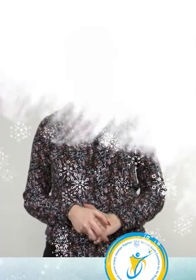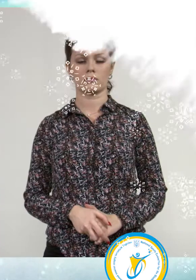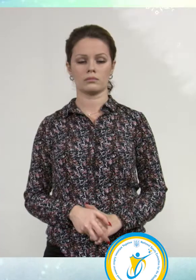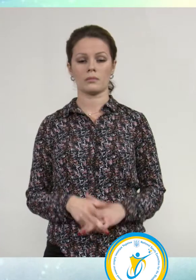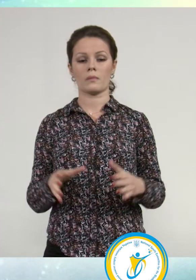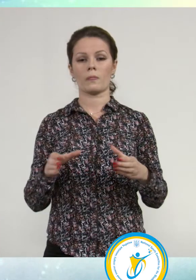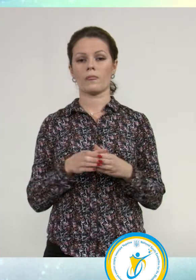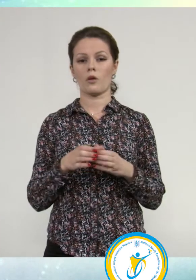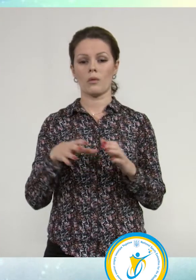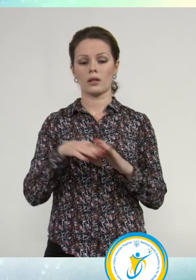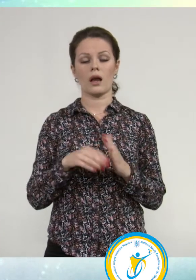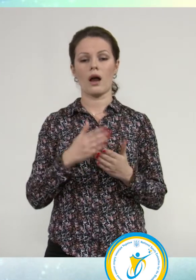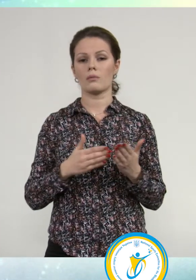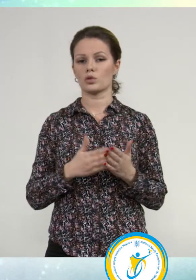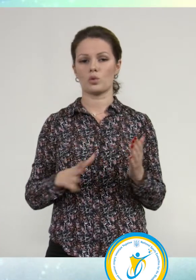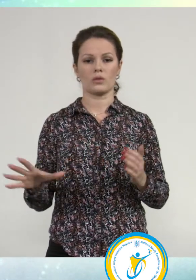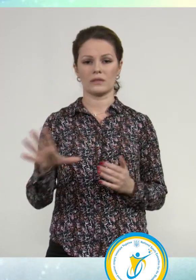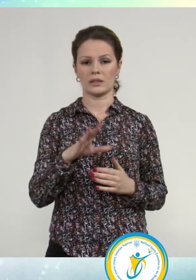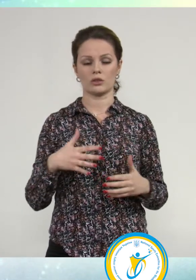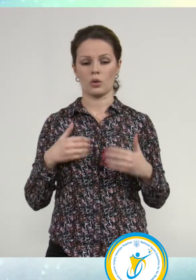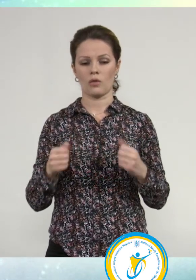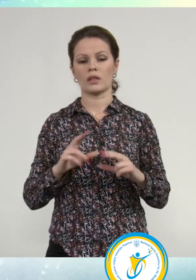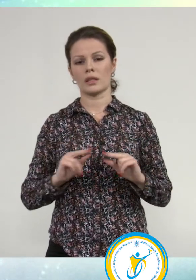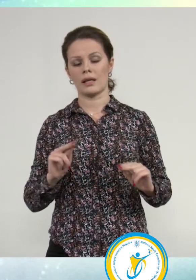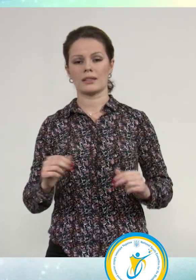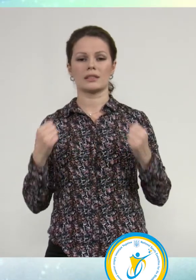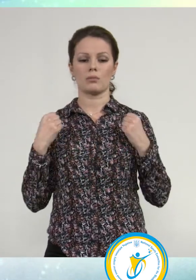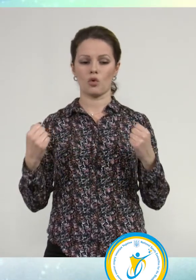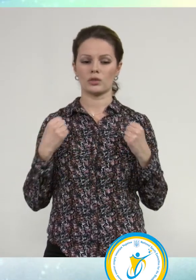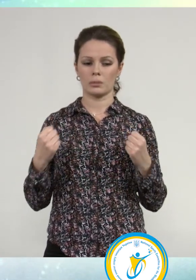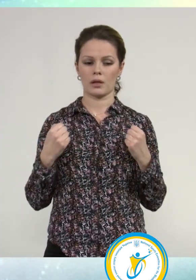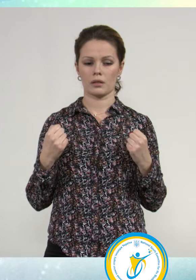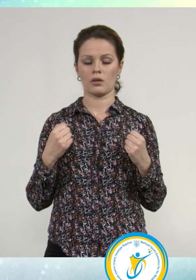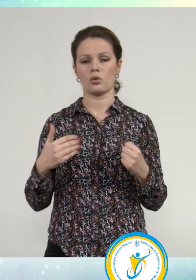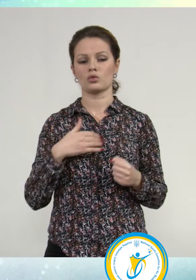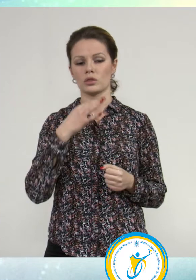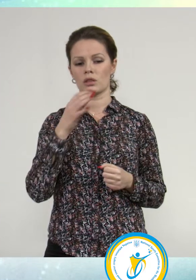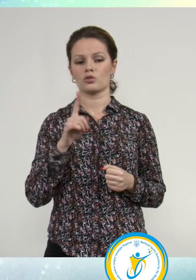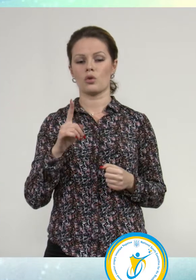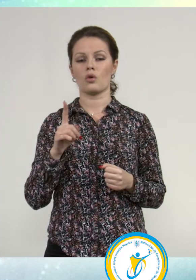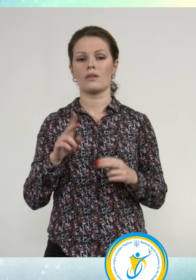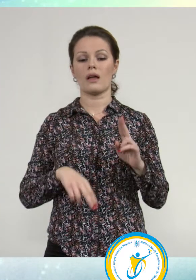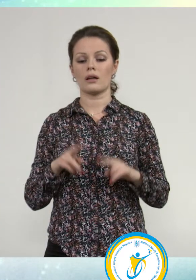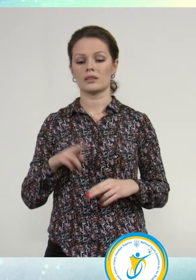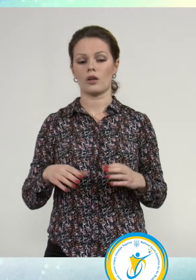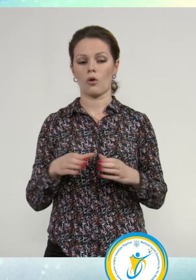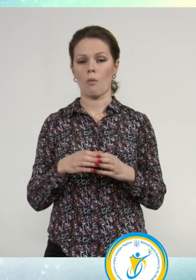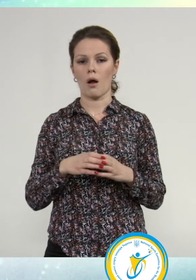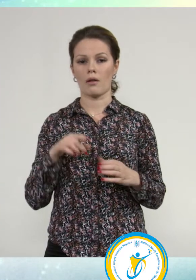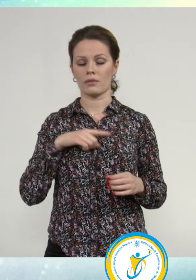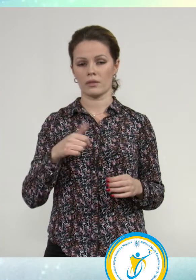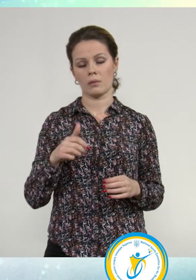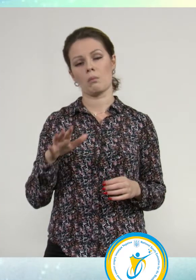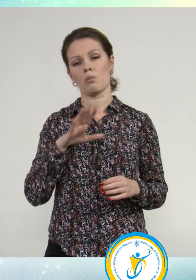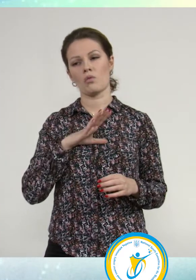У команді абсолютно всі здорові, абсолютно. І тренери, і спортсмени. Хочу сказати, що настрій команди, ну, трошечки